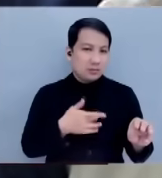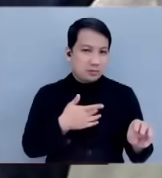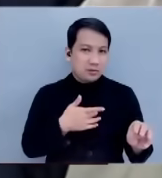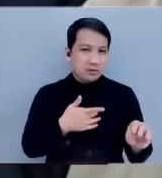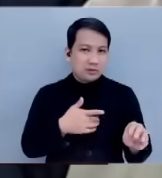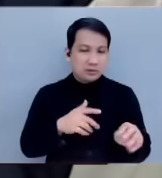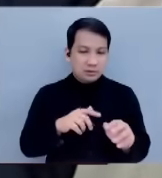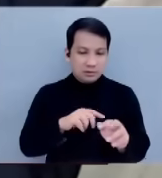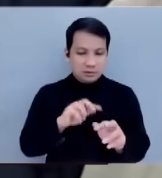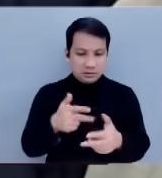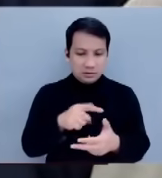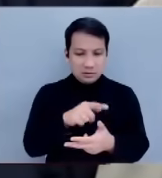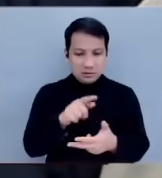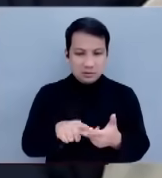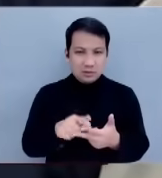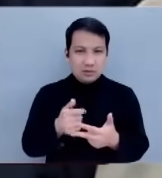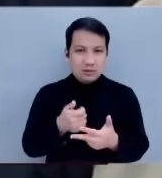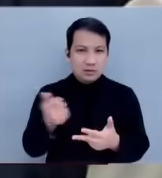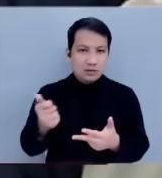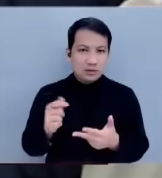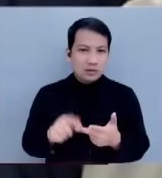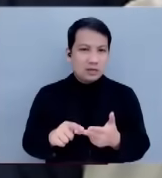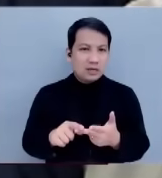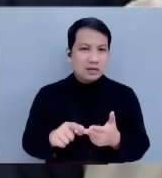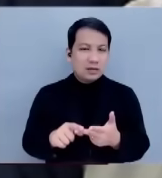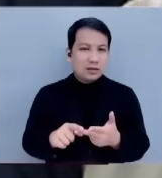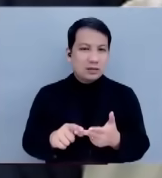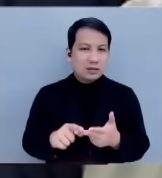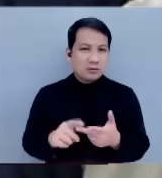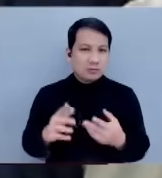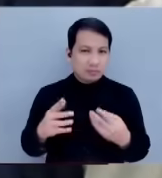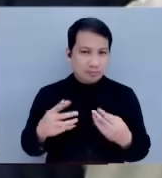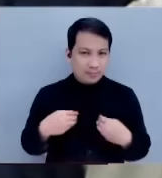ganun, siguro po mas makikita nila